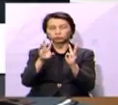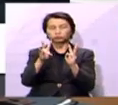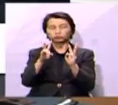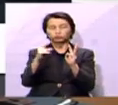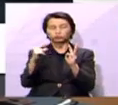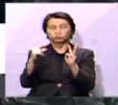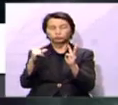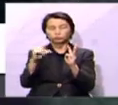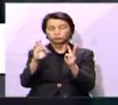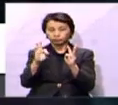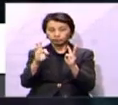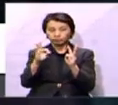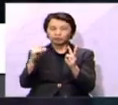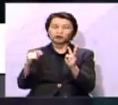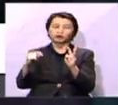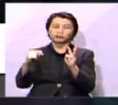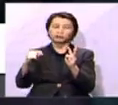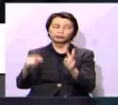611.79 gram.